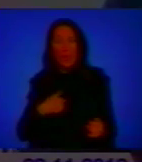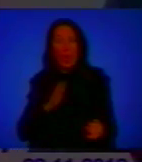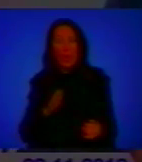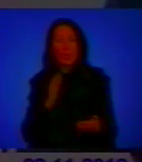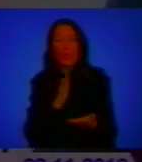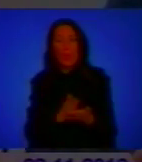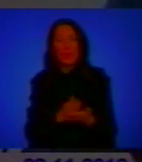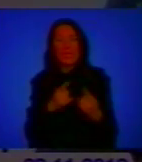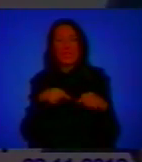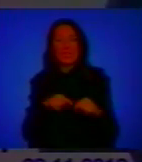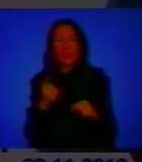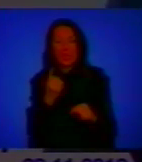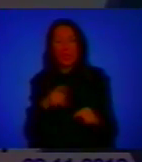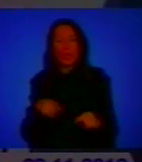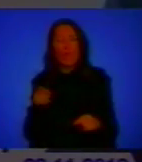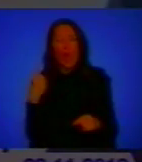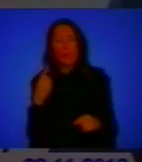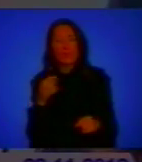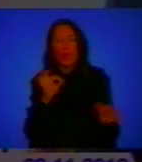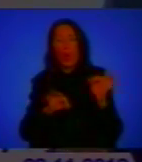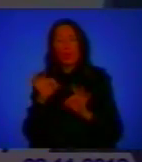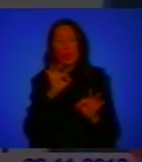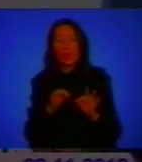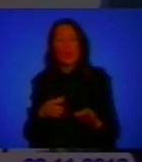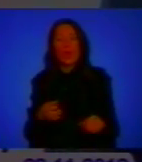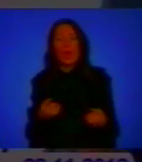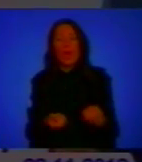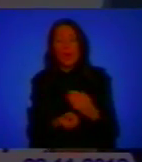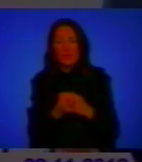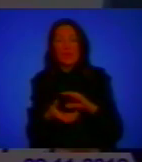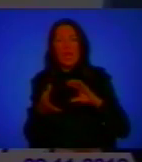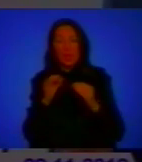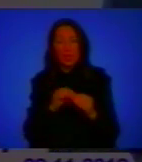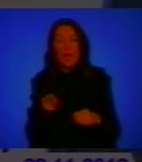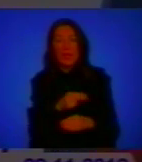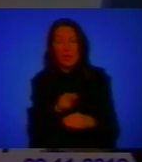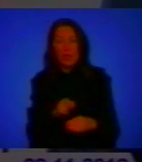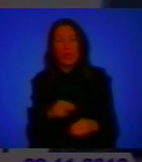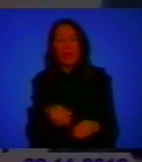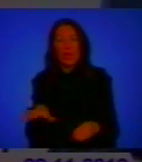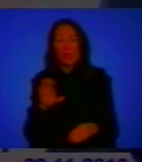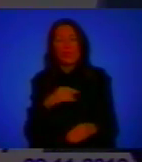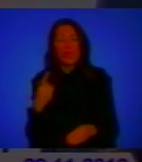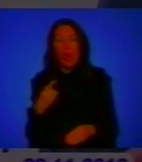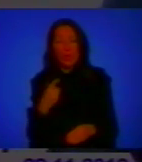систему єдину в області консультування, а звідси і результати в